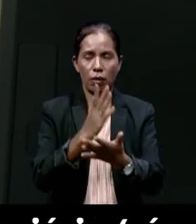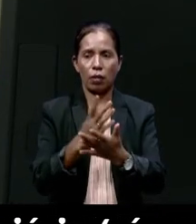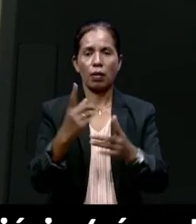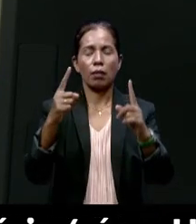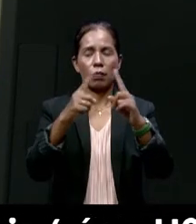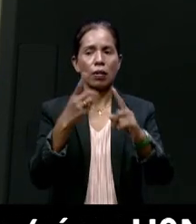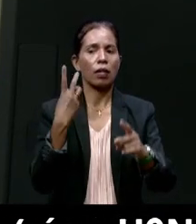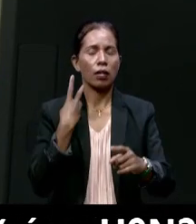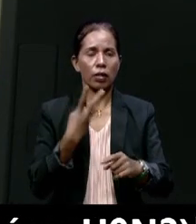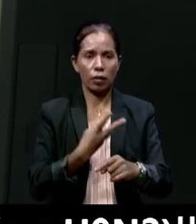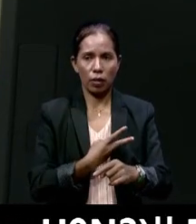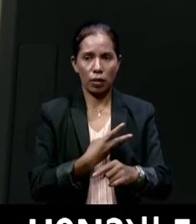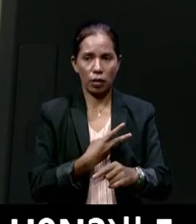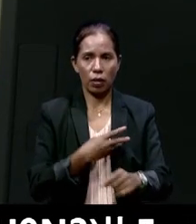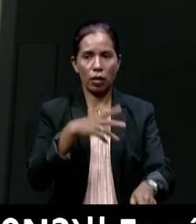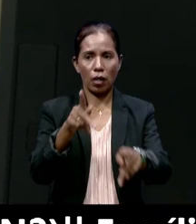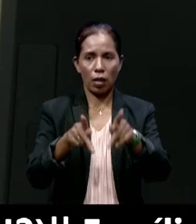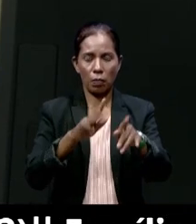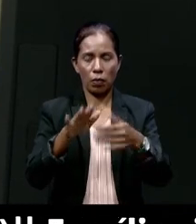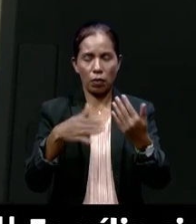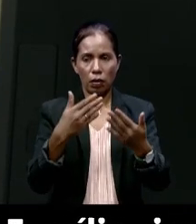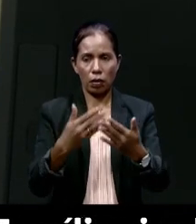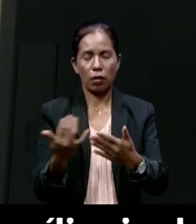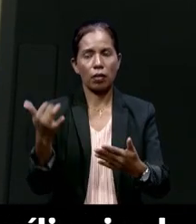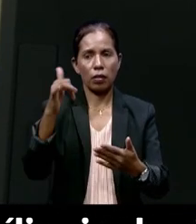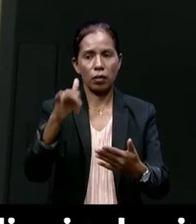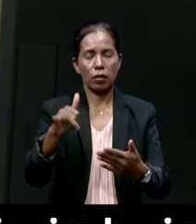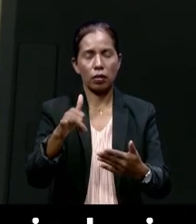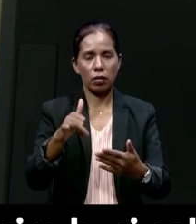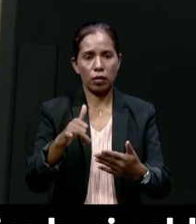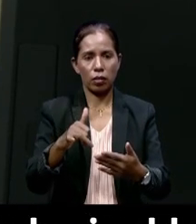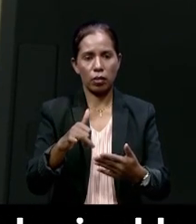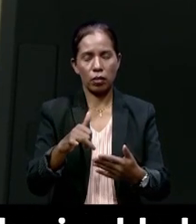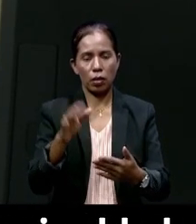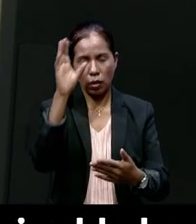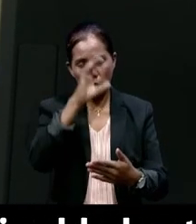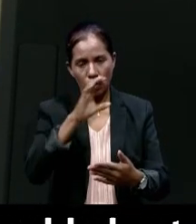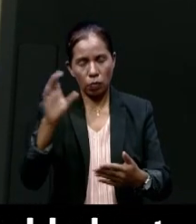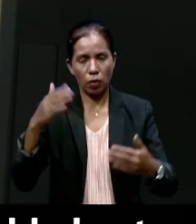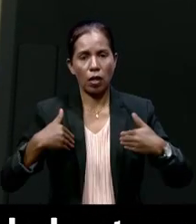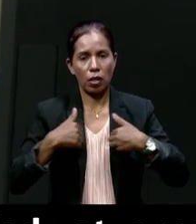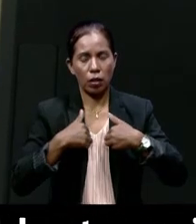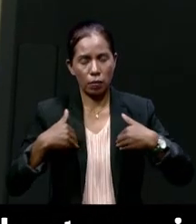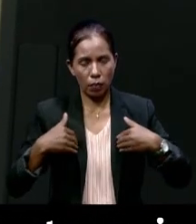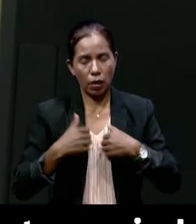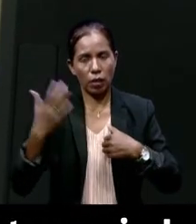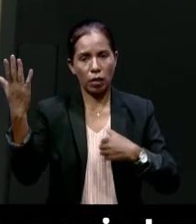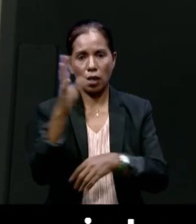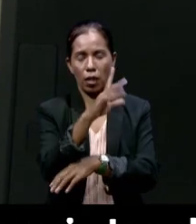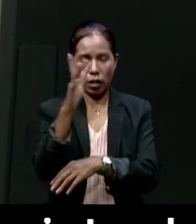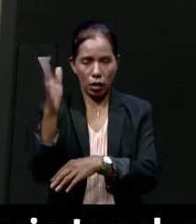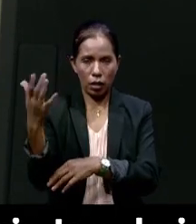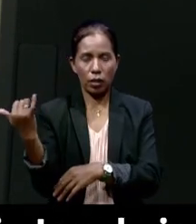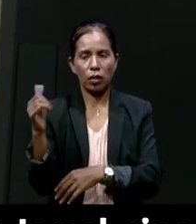niya komunidade sira nebe makdurante nese kasa animal fui ki liure, lilu sira nebe mak